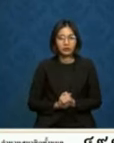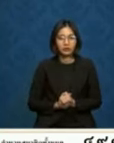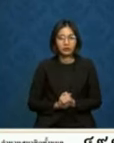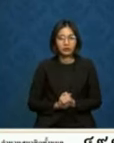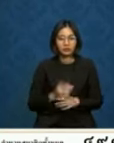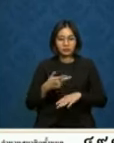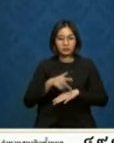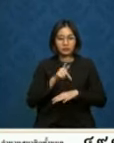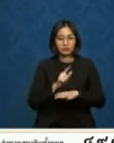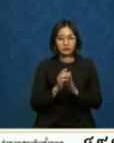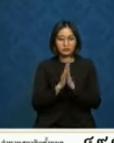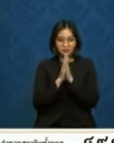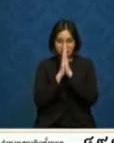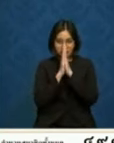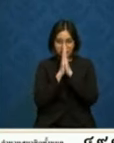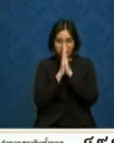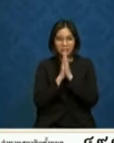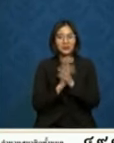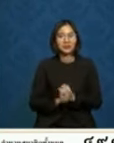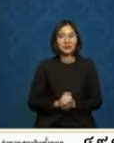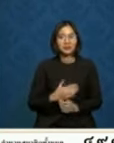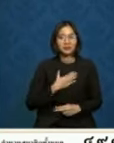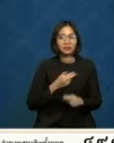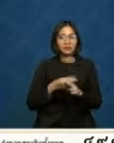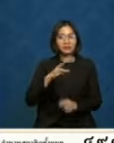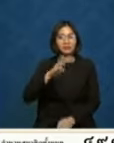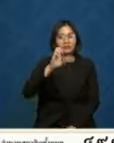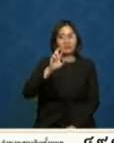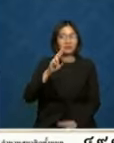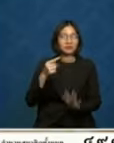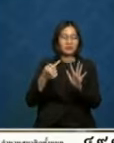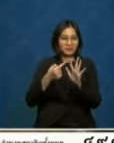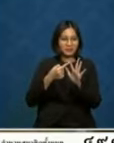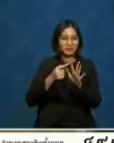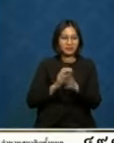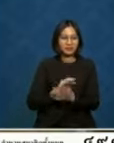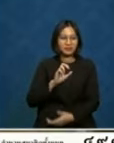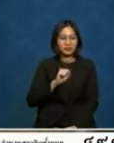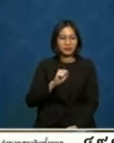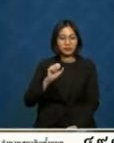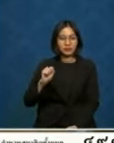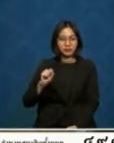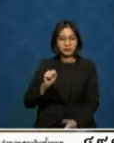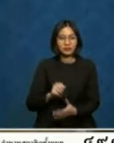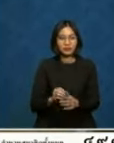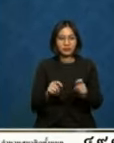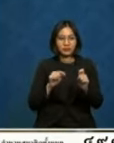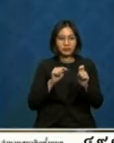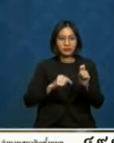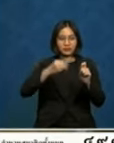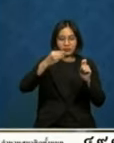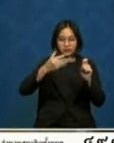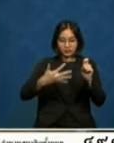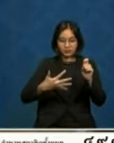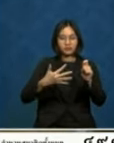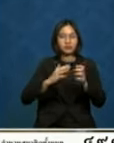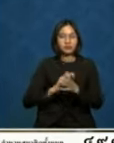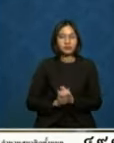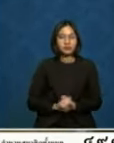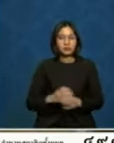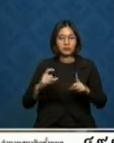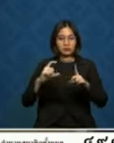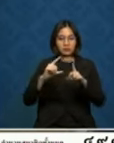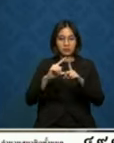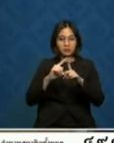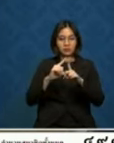กับเรียนท่านประธานที่เคารพครับผมวีรพัฒน์คันทะสมาชิกสภาผู้แทนราษฎรจังหวัดสมุทรปราการอำเภอพระประแดงยกเว้นตำบลบางจะพรรคประ